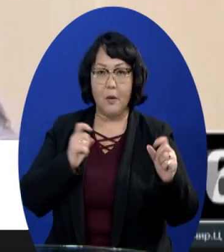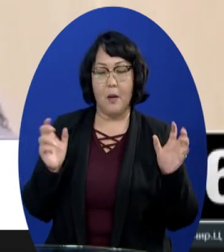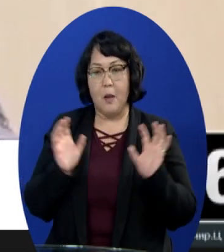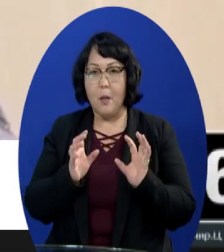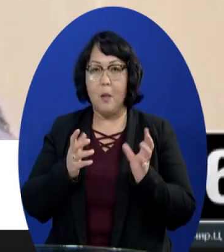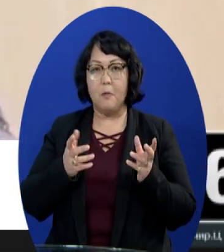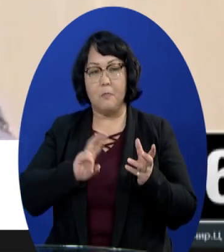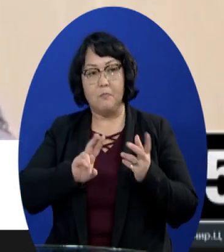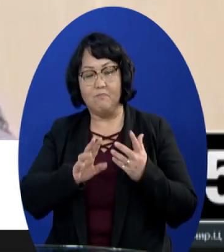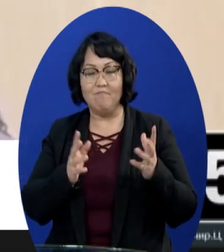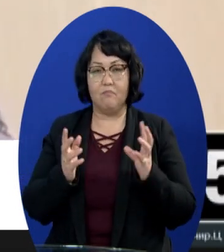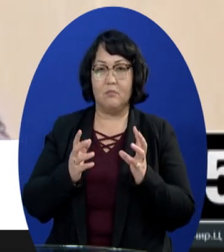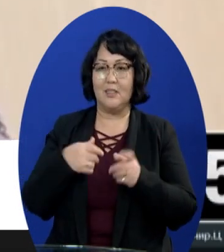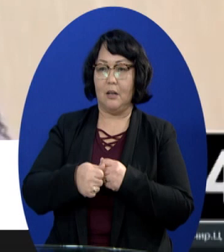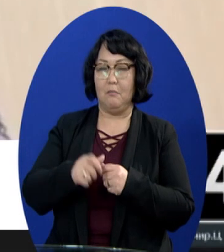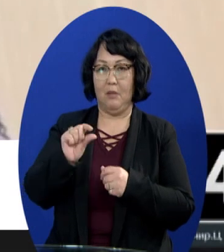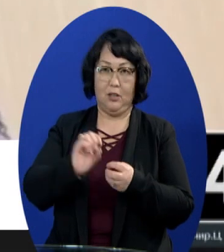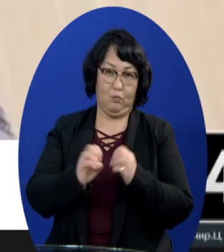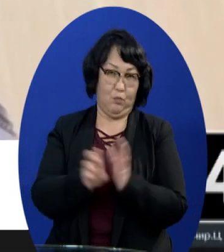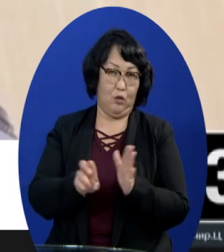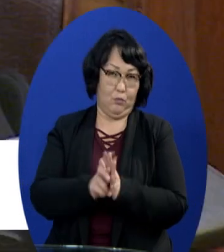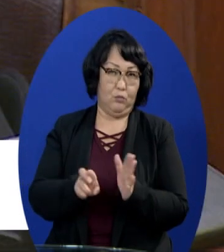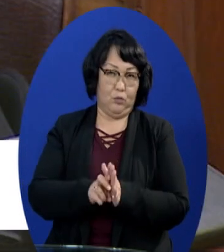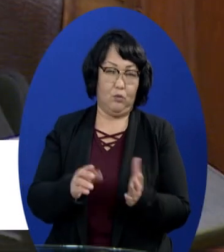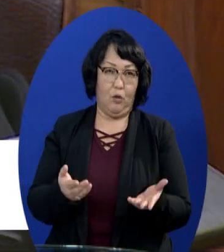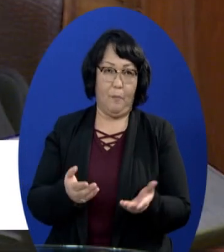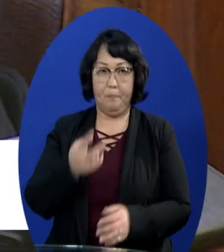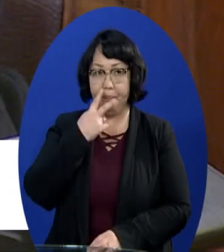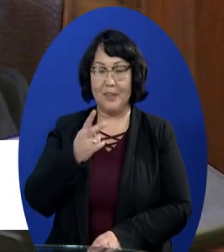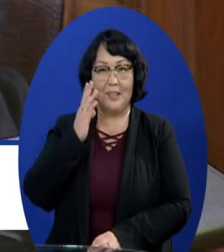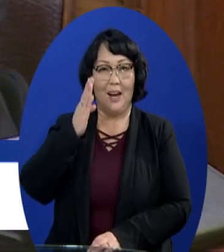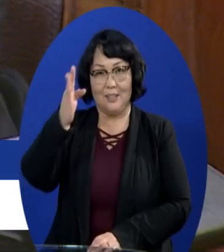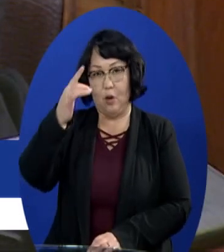сурслаа өшөө зардал багтаагаар хийх болцоо боломж байхан байна гэж ингэж харж байгаа. Цаашдаа